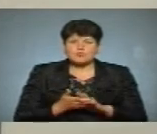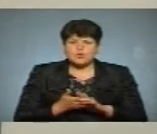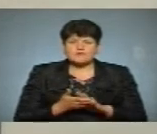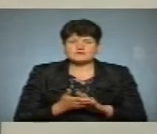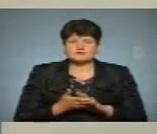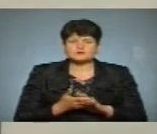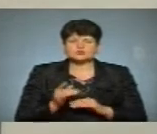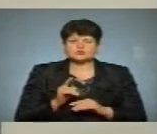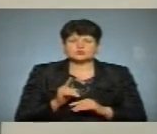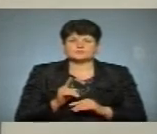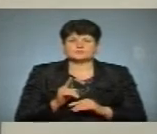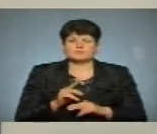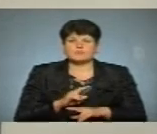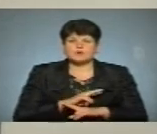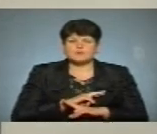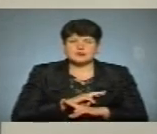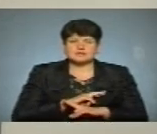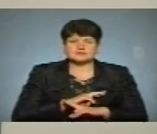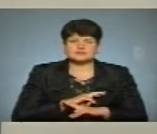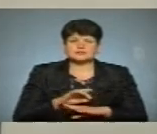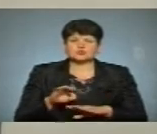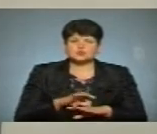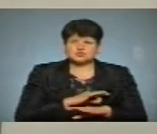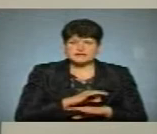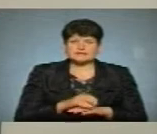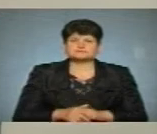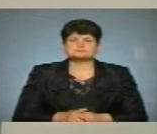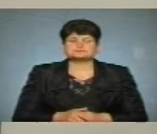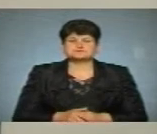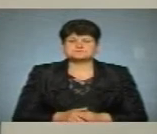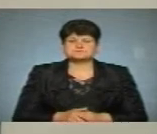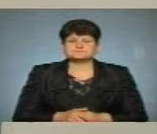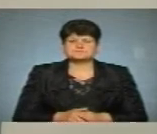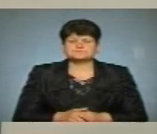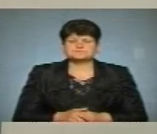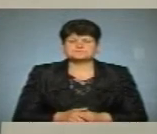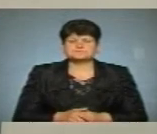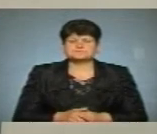там померла дружина.